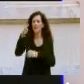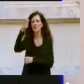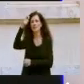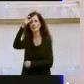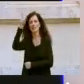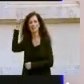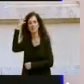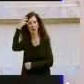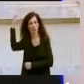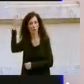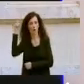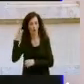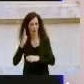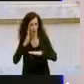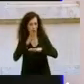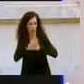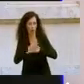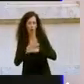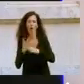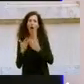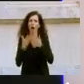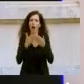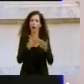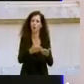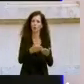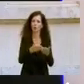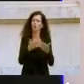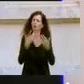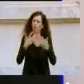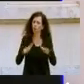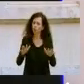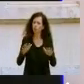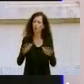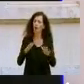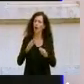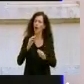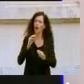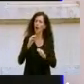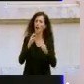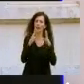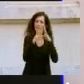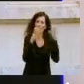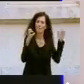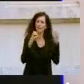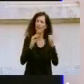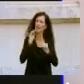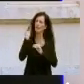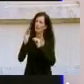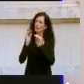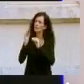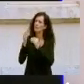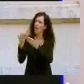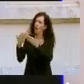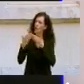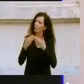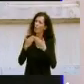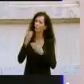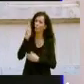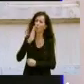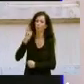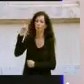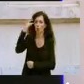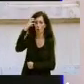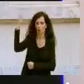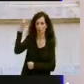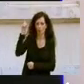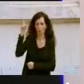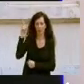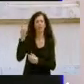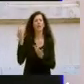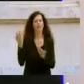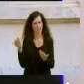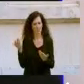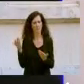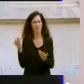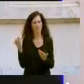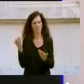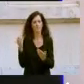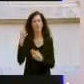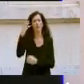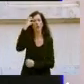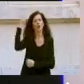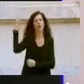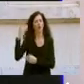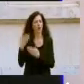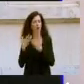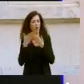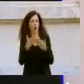l'aiuto dello stato viene chiesto da tante e tante imprese ecco l'aiuto dello stato come detto il presidente